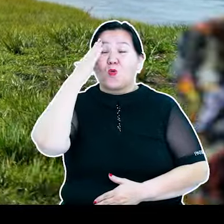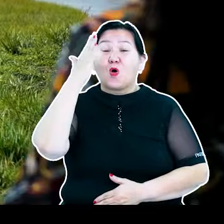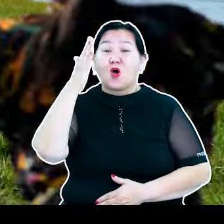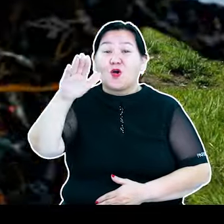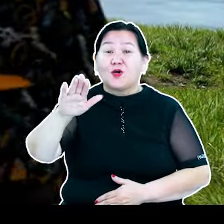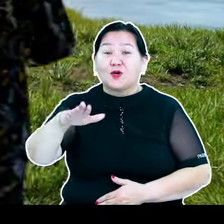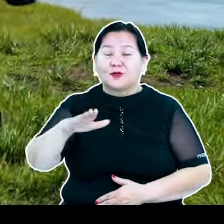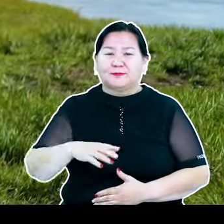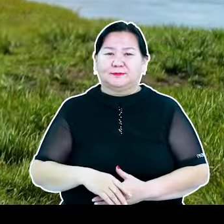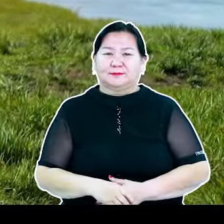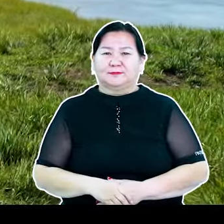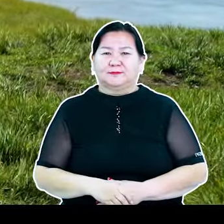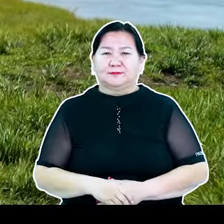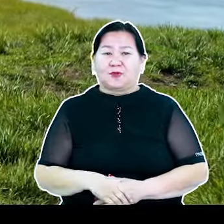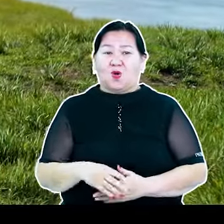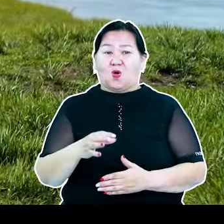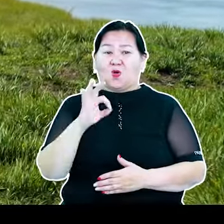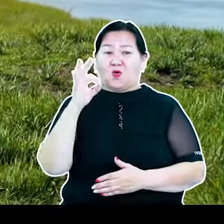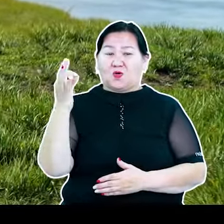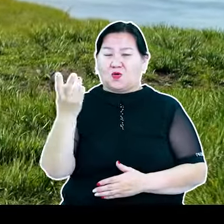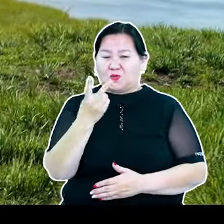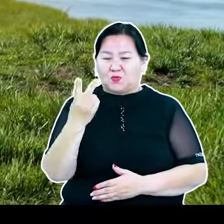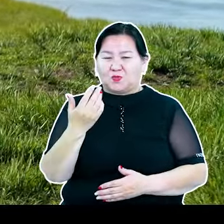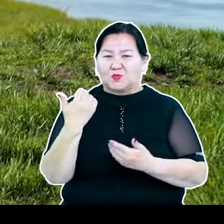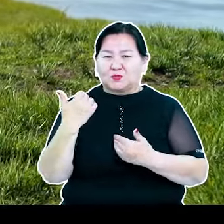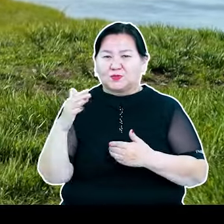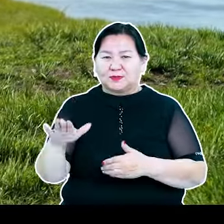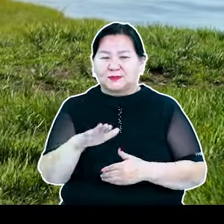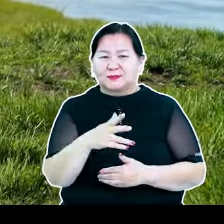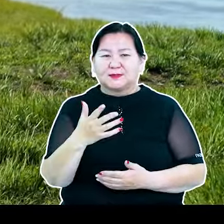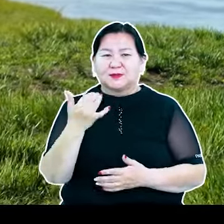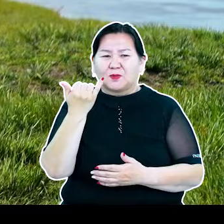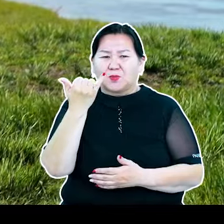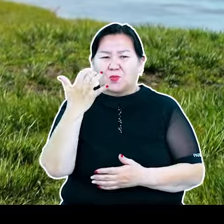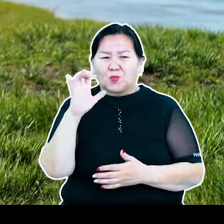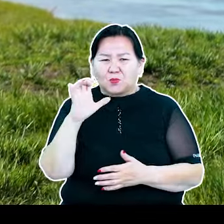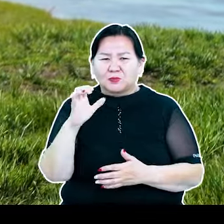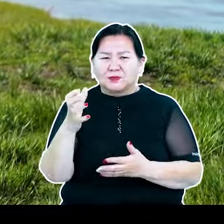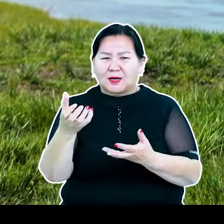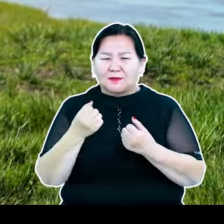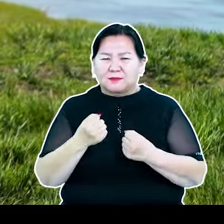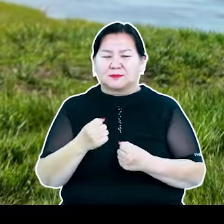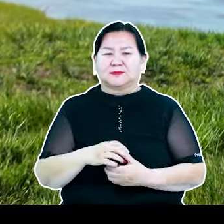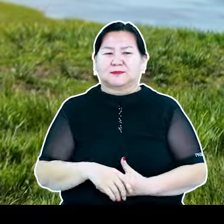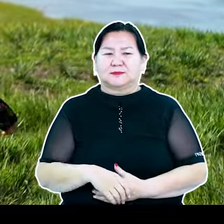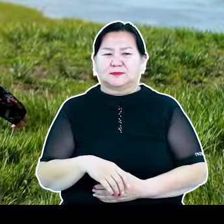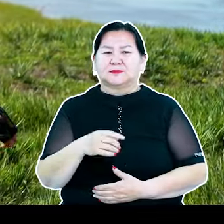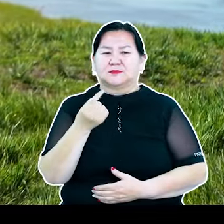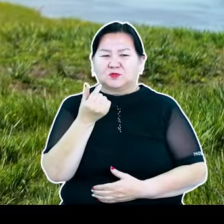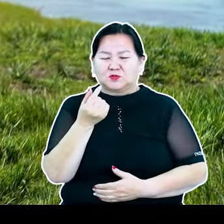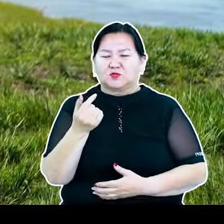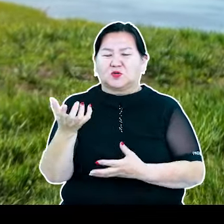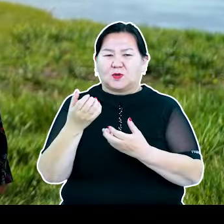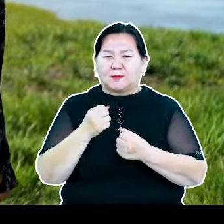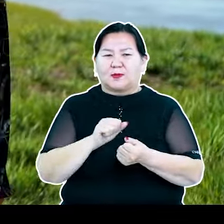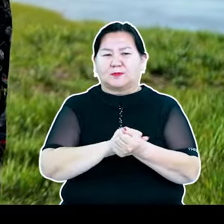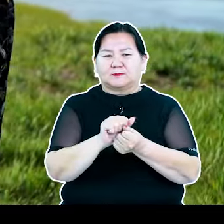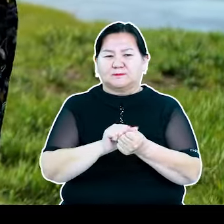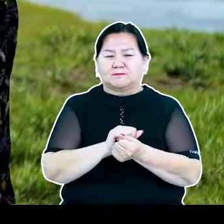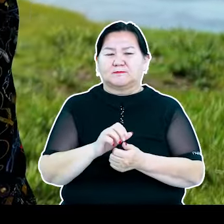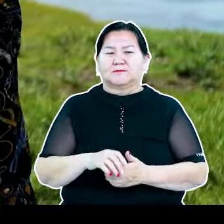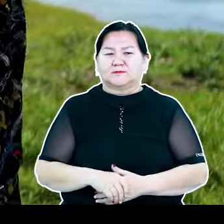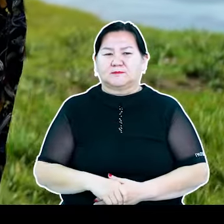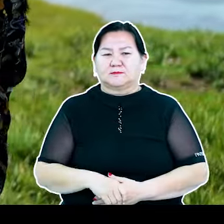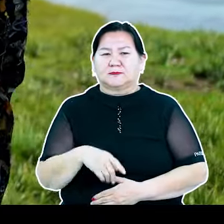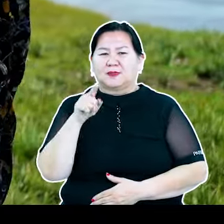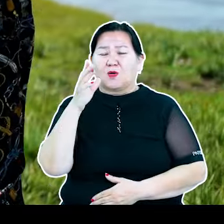Өвөө! Оо, миний хайр хөө. Усаа авч байгаа мó? Аха, жаахан юм угаах гээд. Оо, заа